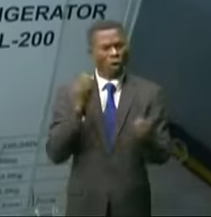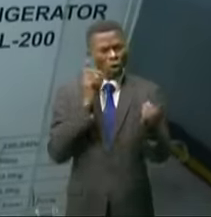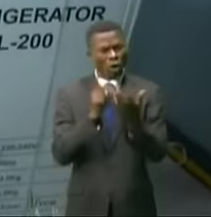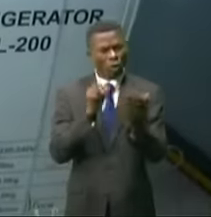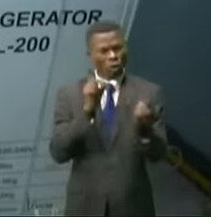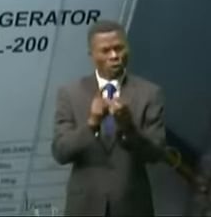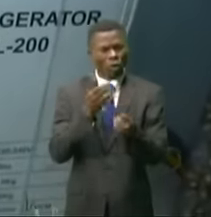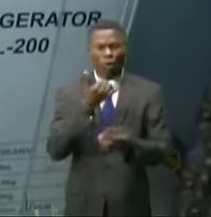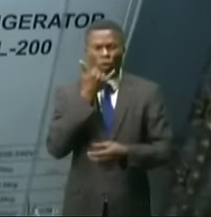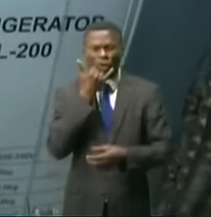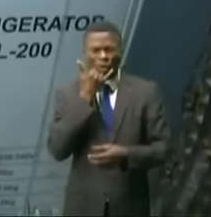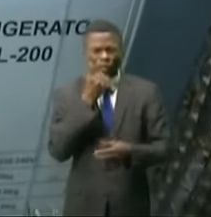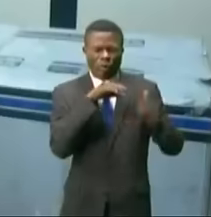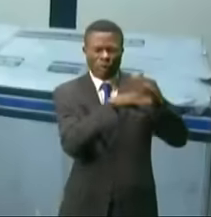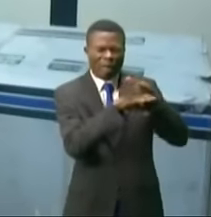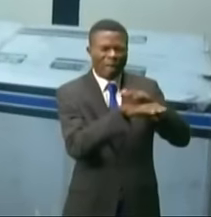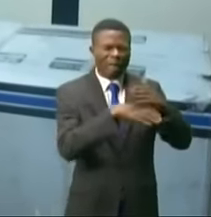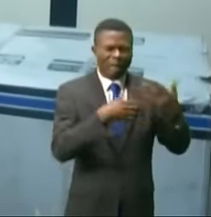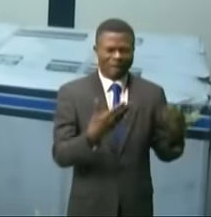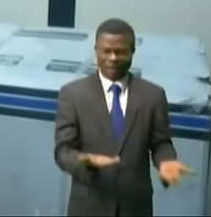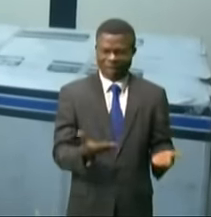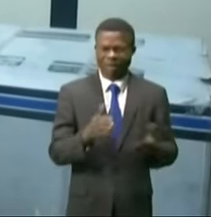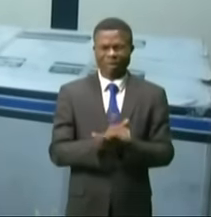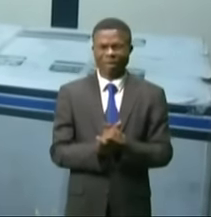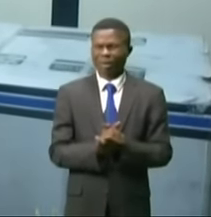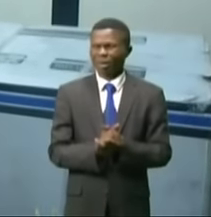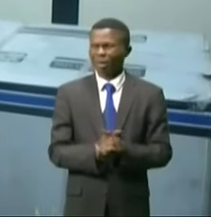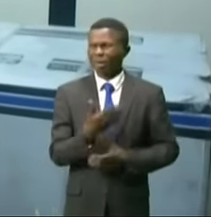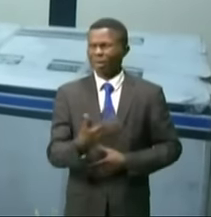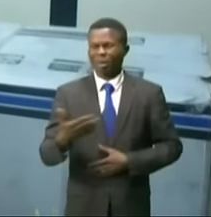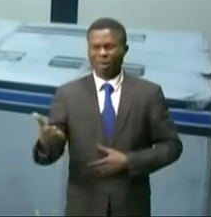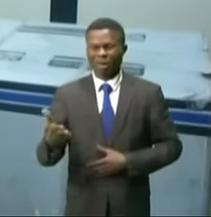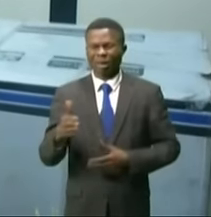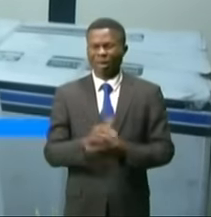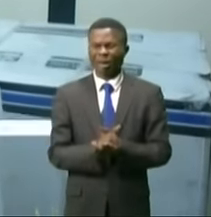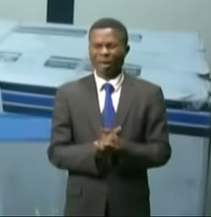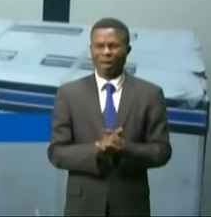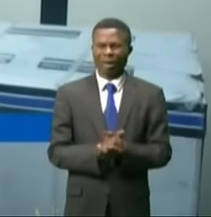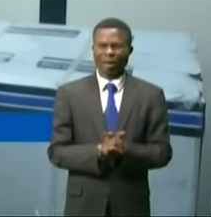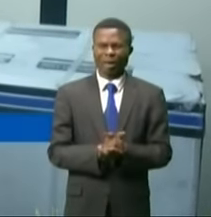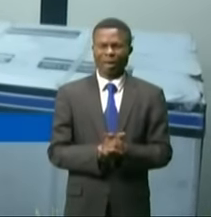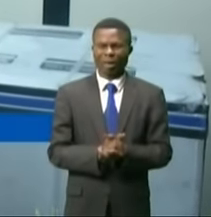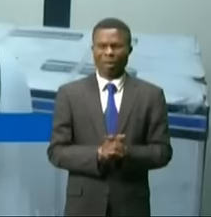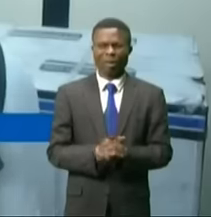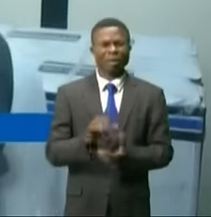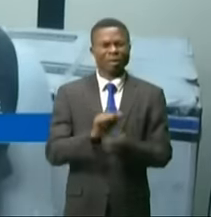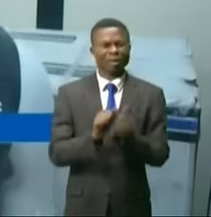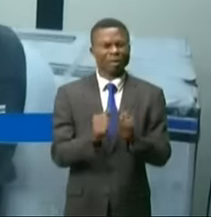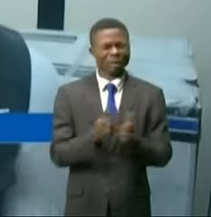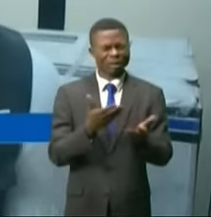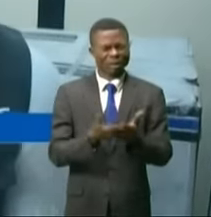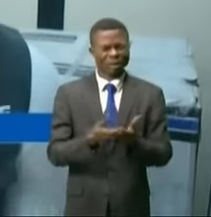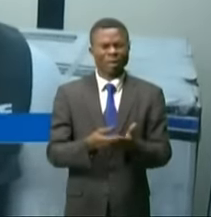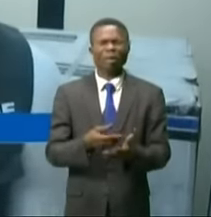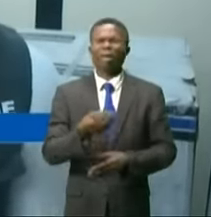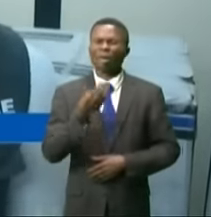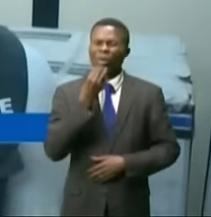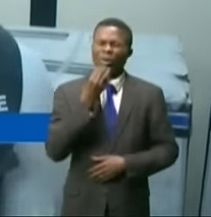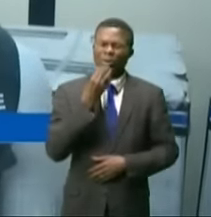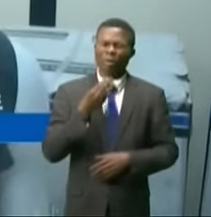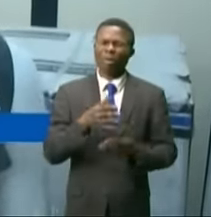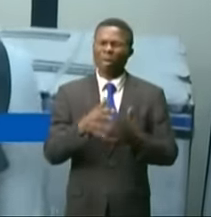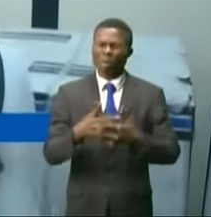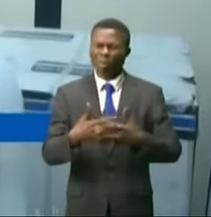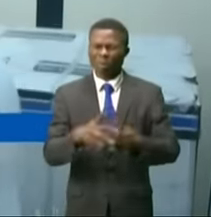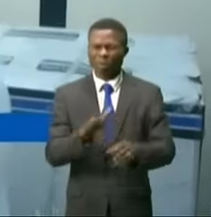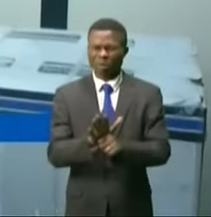conditions d'entreposage. Nous sommes venus avec quelques équipements dont les palettes, les armoires, les étagères, les inspecteurs, des boîtes